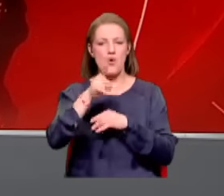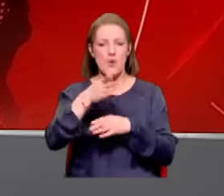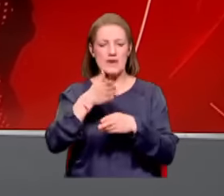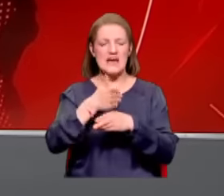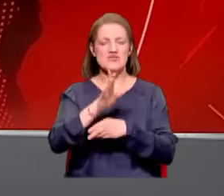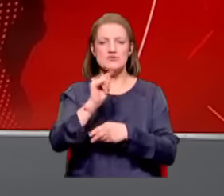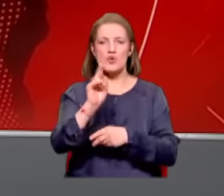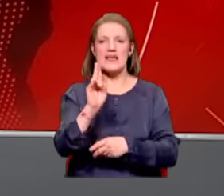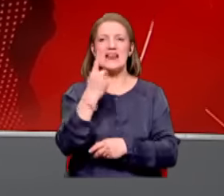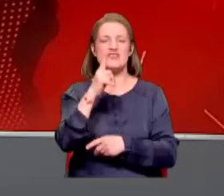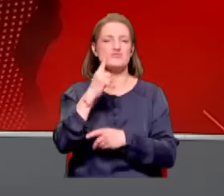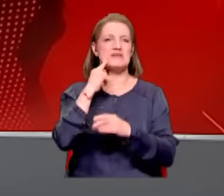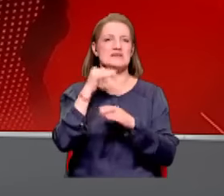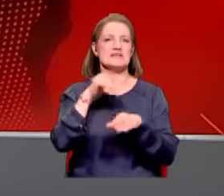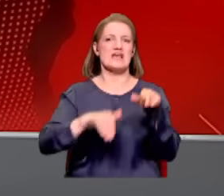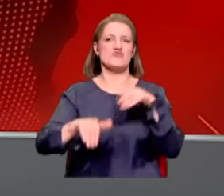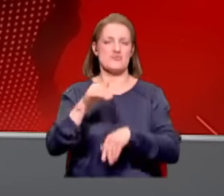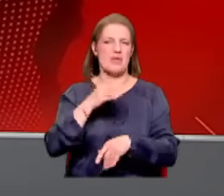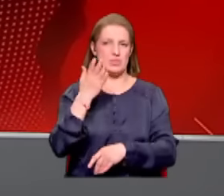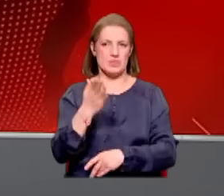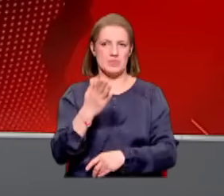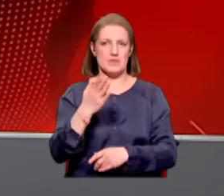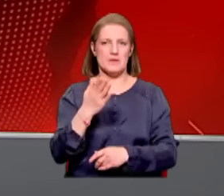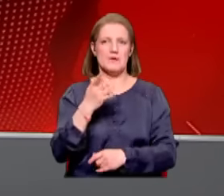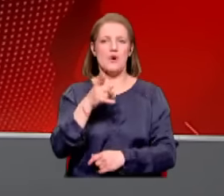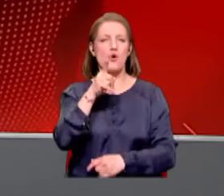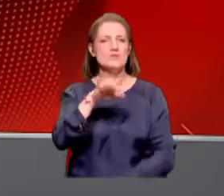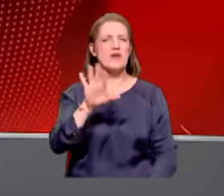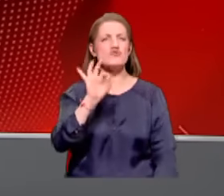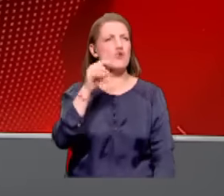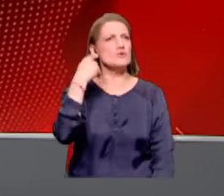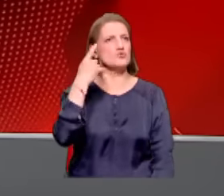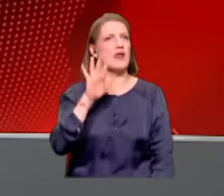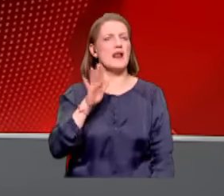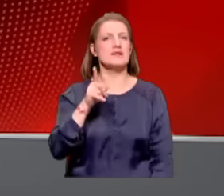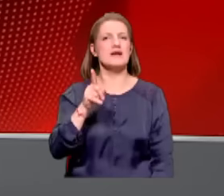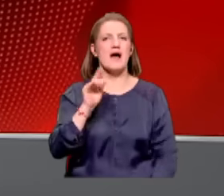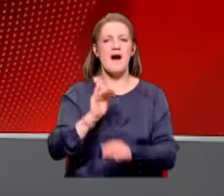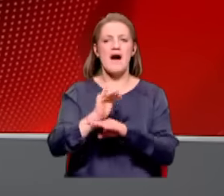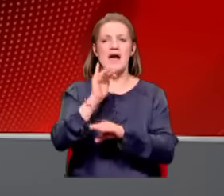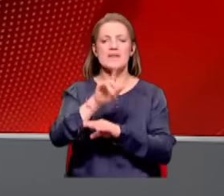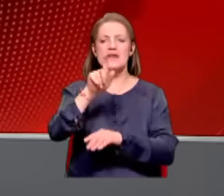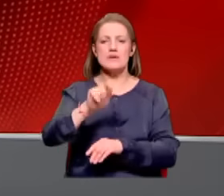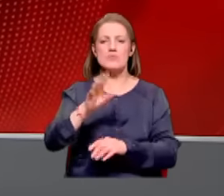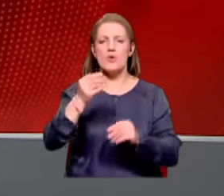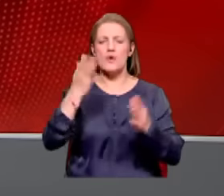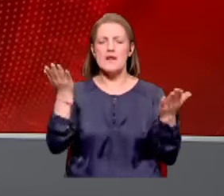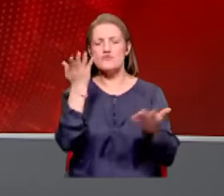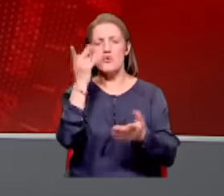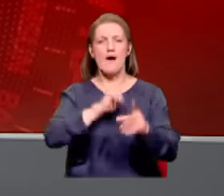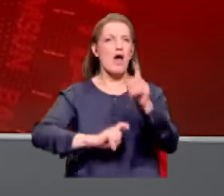gerçekten çok ilginç bir seçmen profili bence. Onlar şöyle düşündüler herhalde. Hayatta yapılacak o kadar çok hata var ki